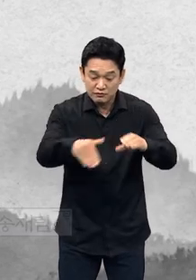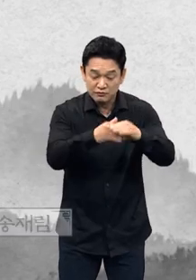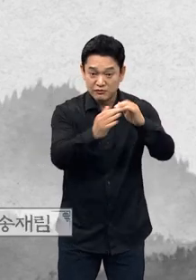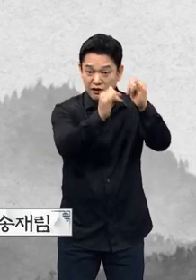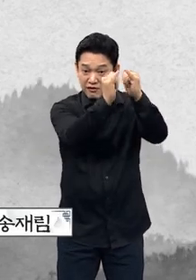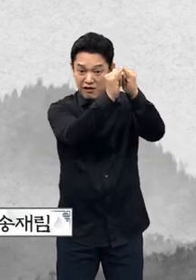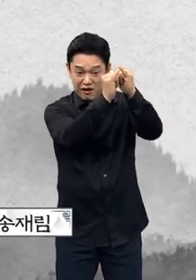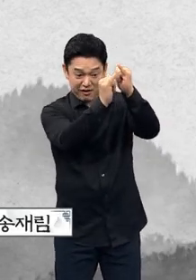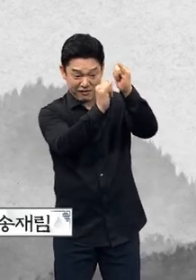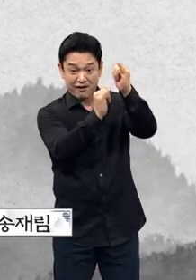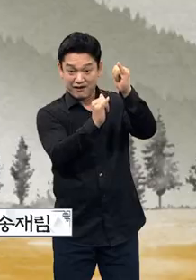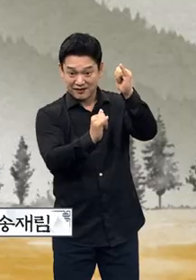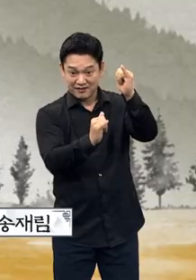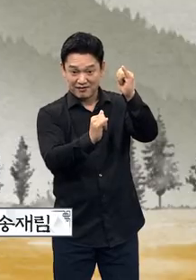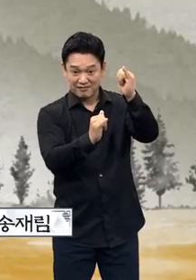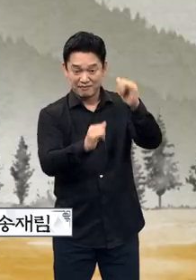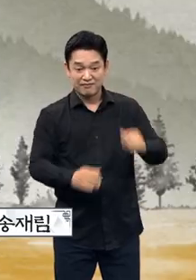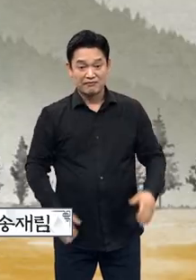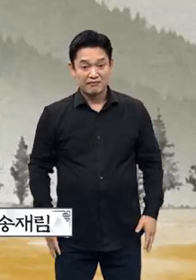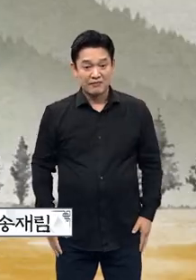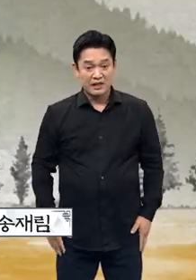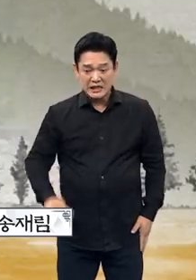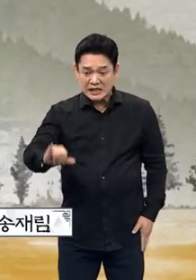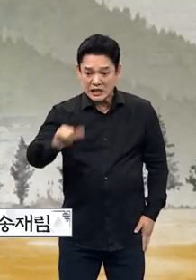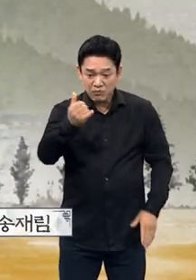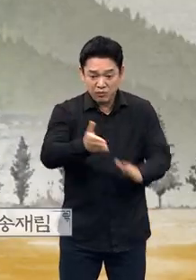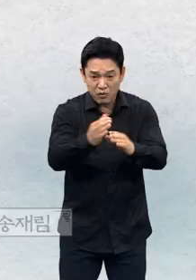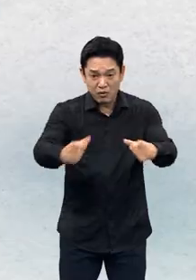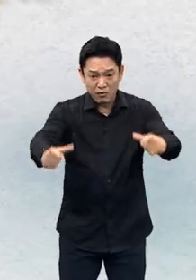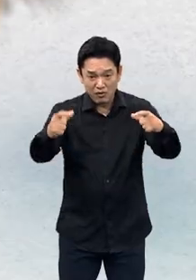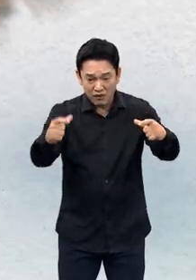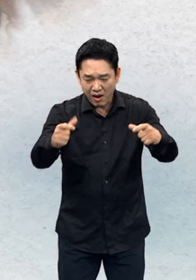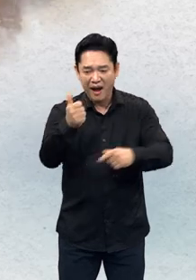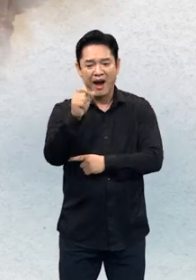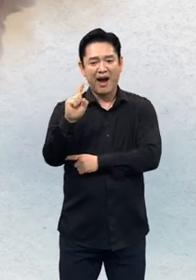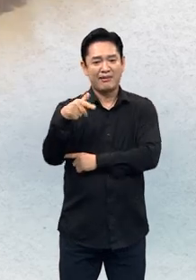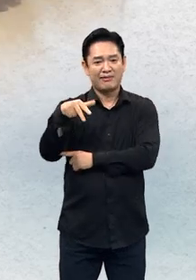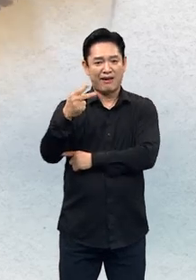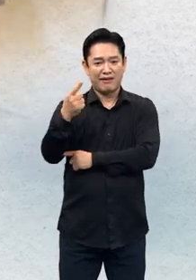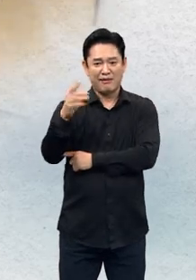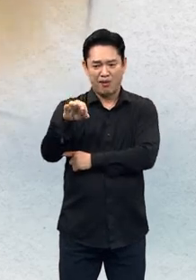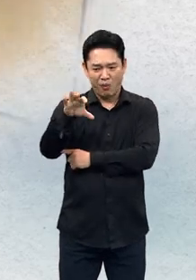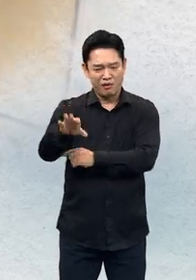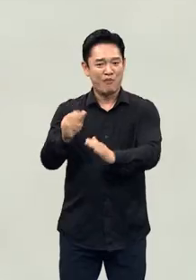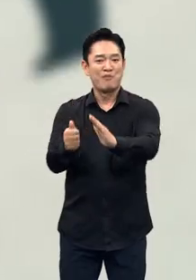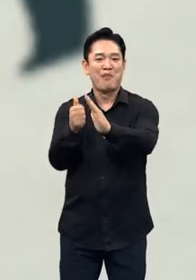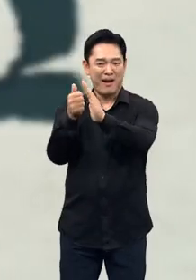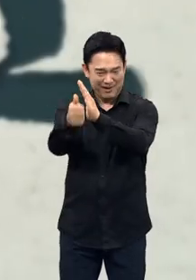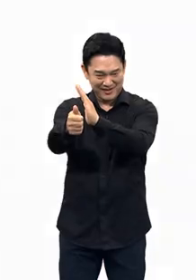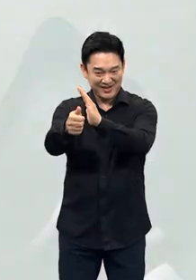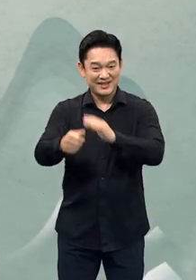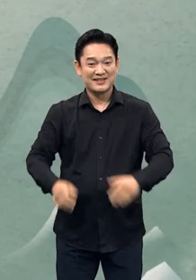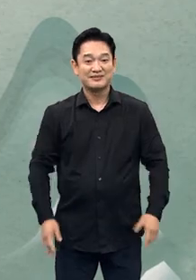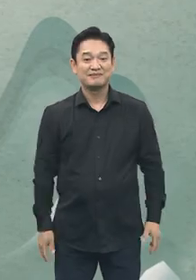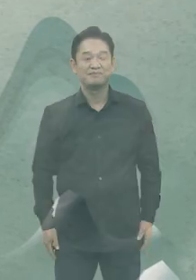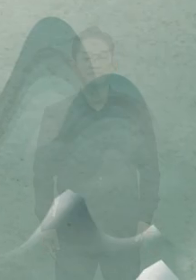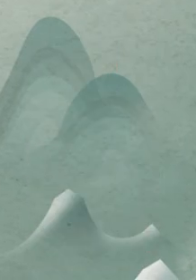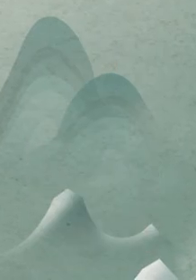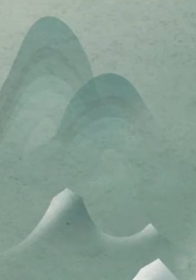경기도 문화유산을 찾아서 오늘은 김포의 한재당을 찾아갑니다.